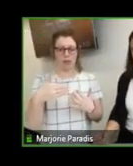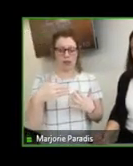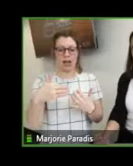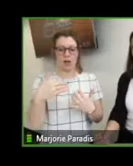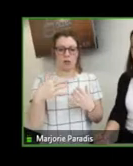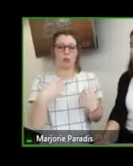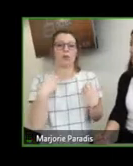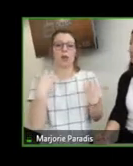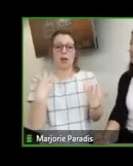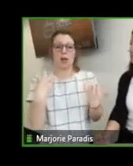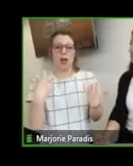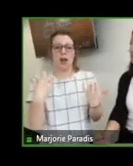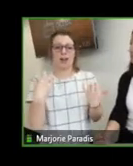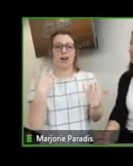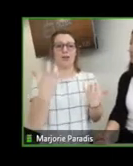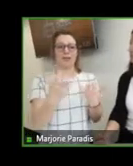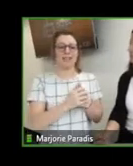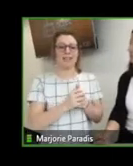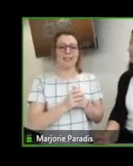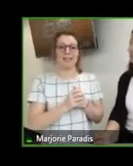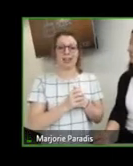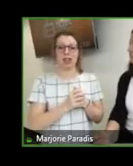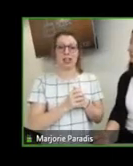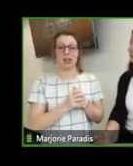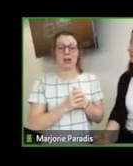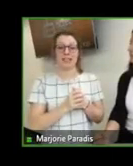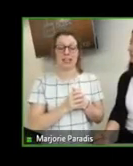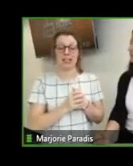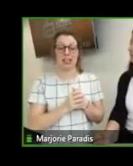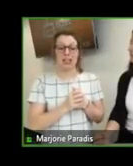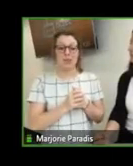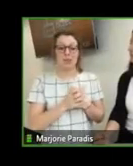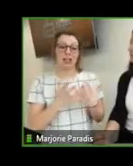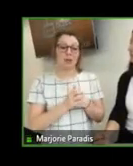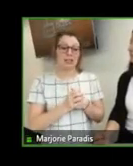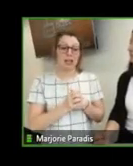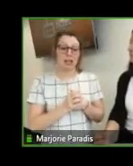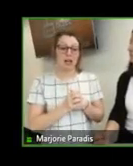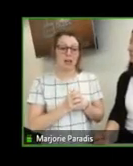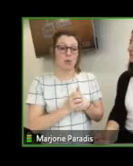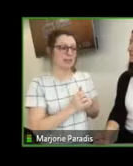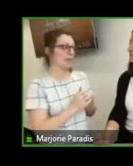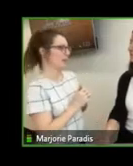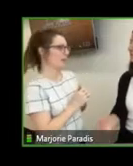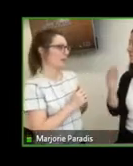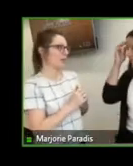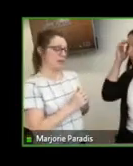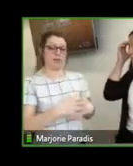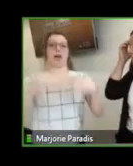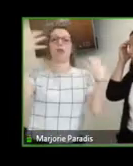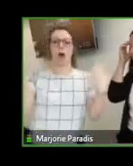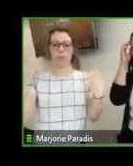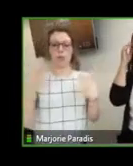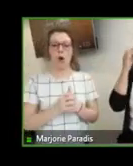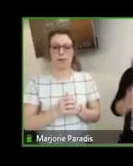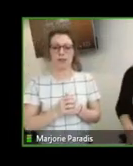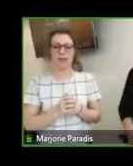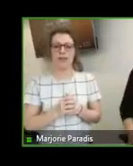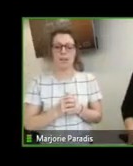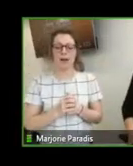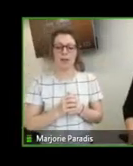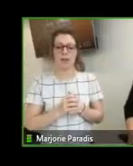c'est comme un premier jalon, sauf que quand on est face à des technologies comme celle-là, peut-être que vous serez d'accord avec moi, mais ça devient comme encore plus